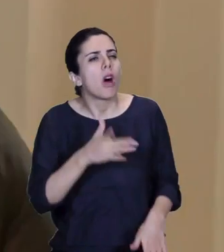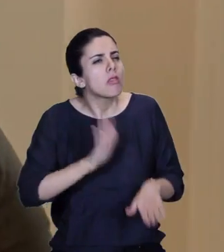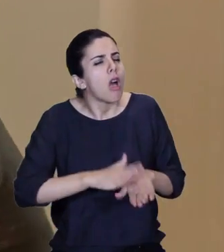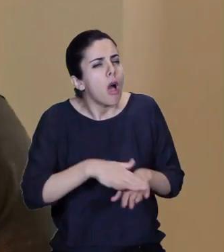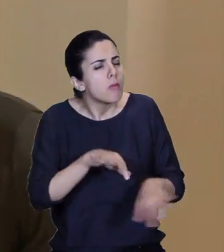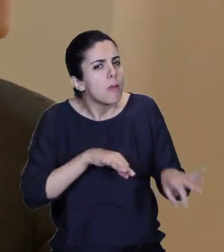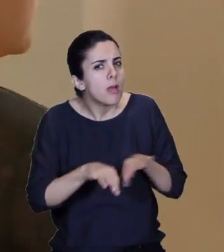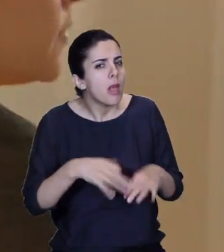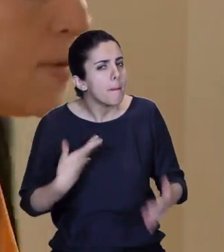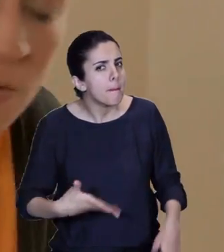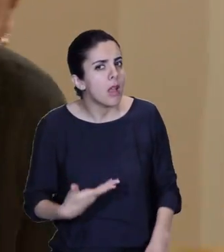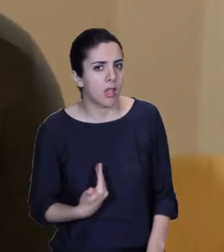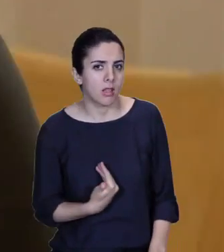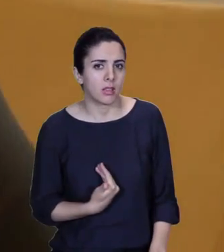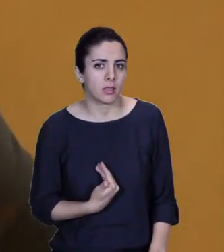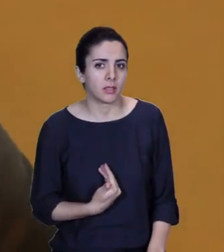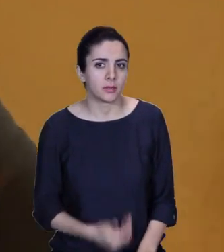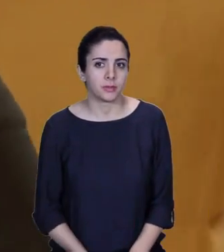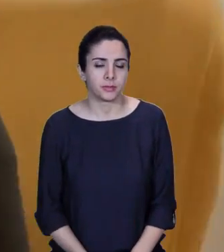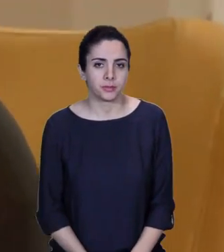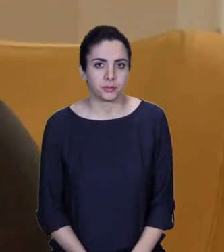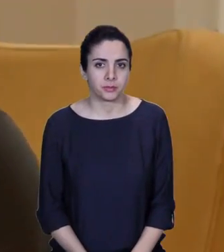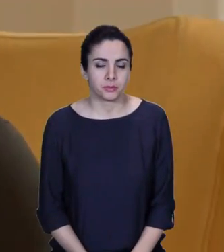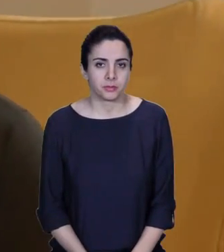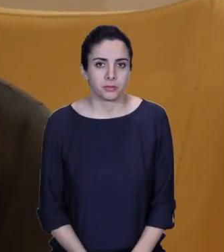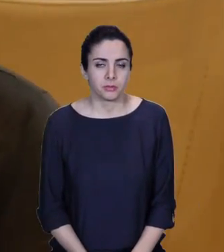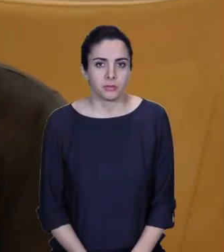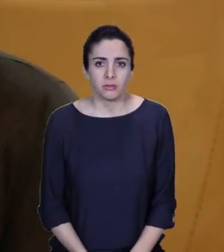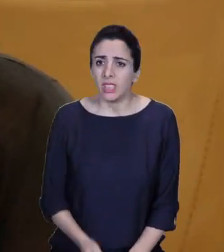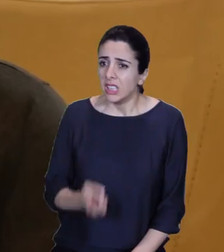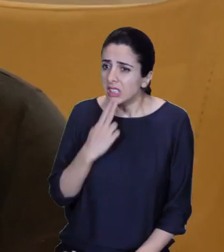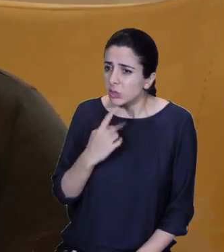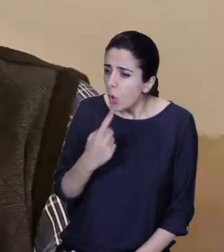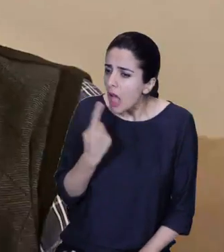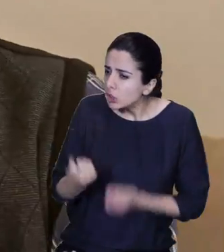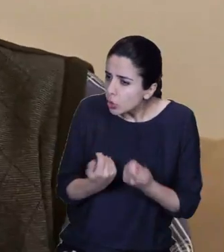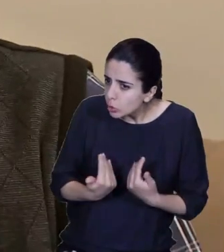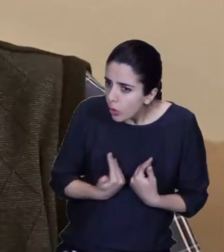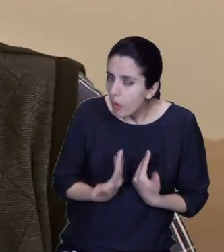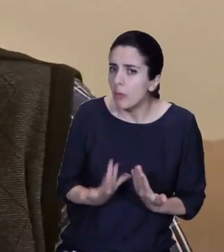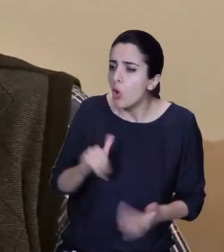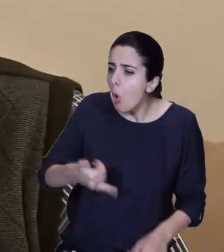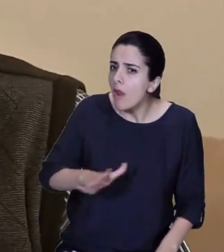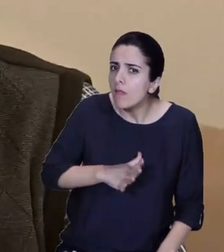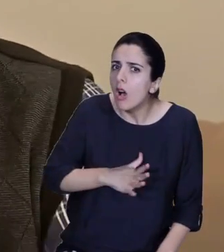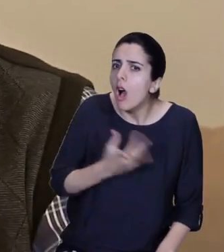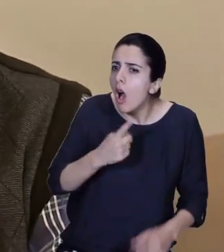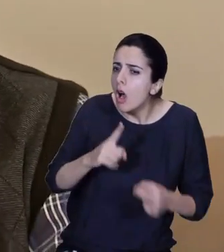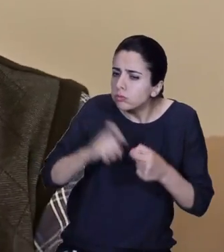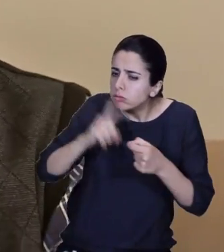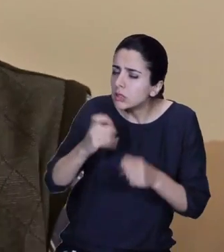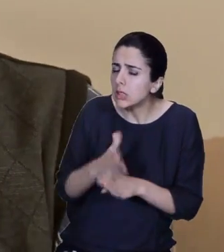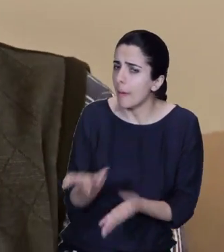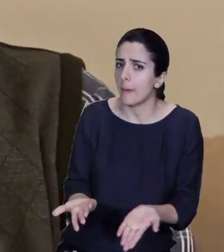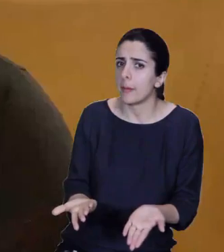neler çeviriyor. Dolanıyordu, oturdu. Ya kız çalışıyorum dedi. Yoğunum dedi. Niye altında bir şey